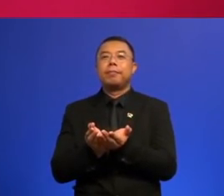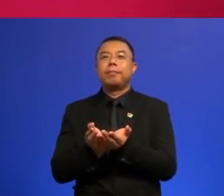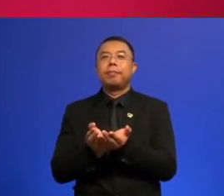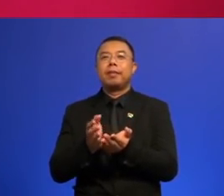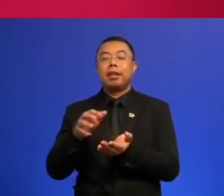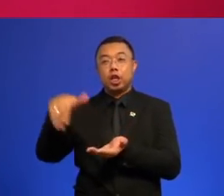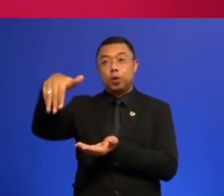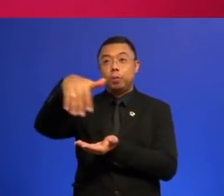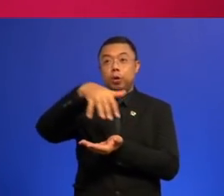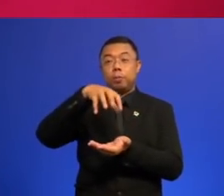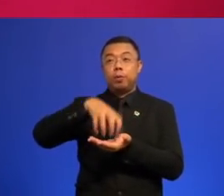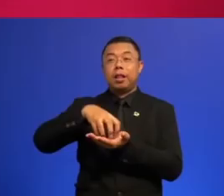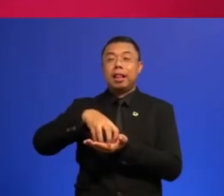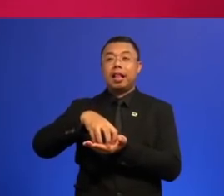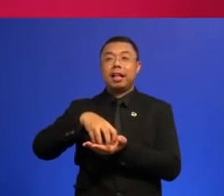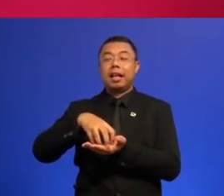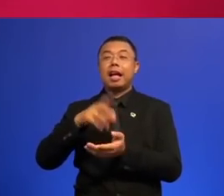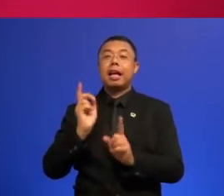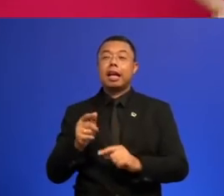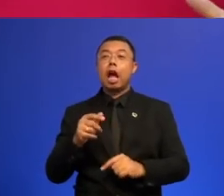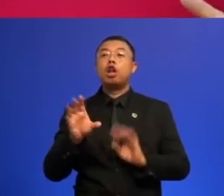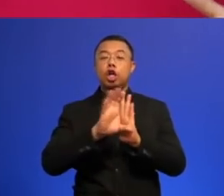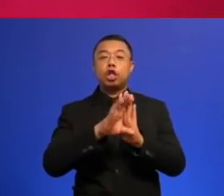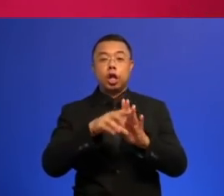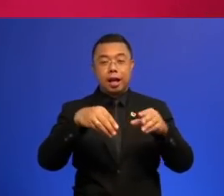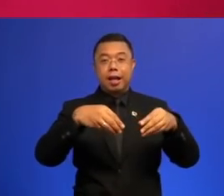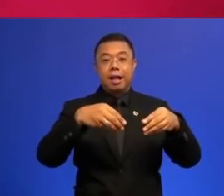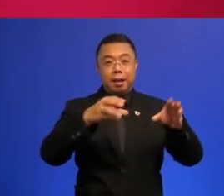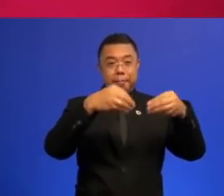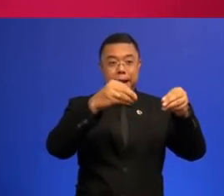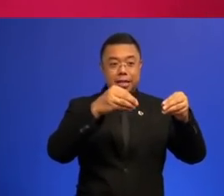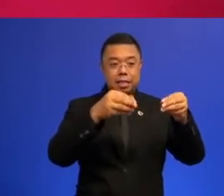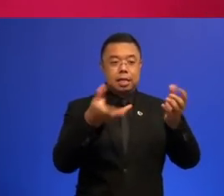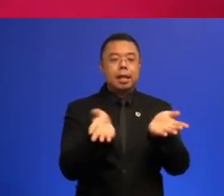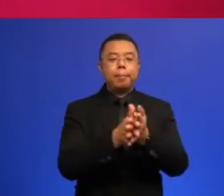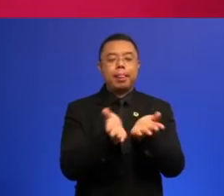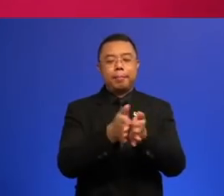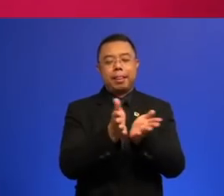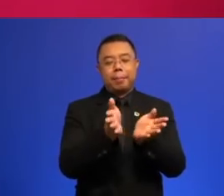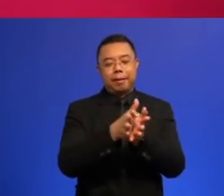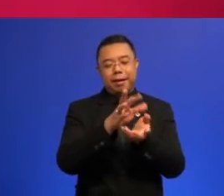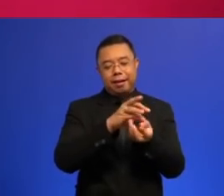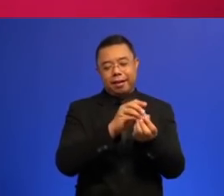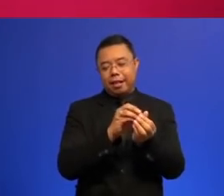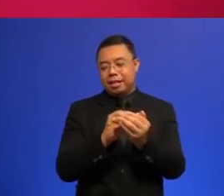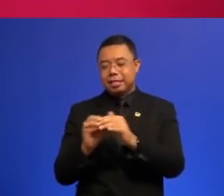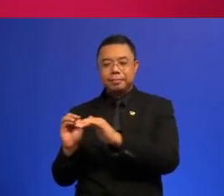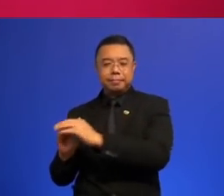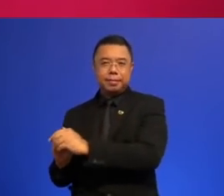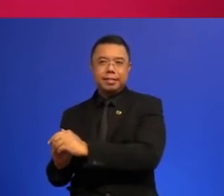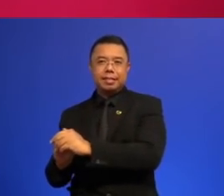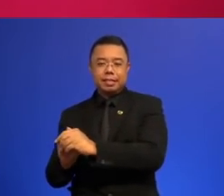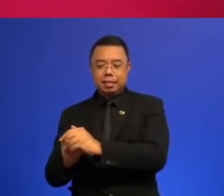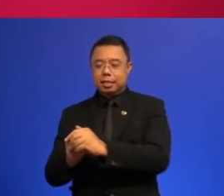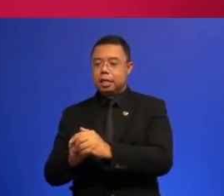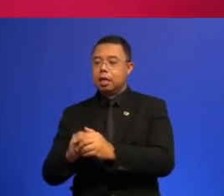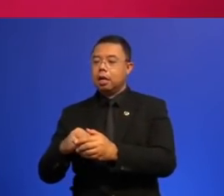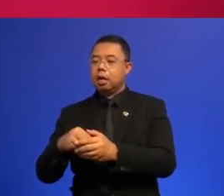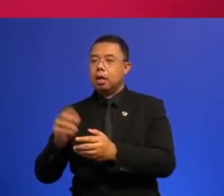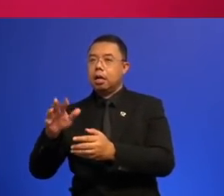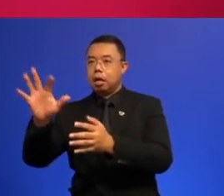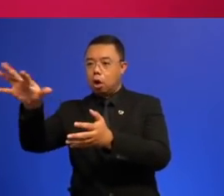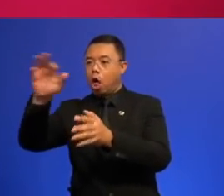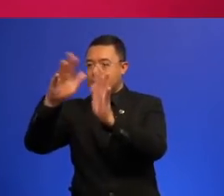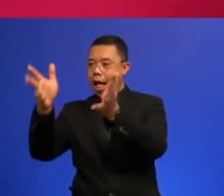Ya kayak begitu Pak yang, dia kalau misalnya plastik nih, dilipat-lipat, disimpan